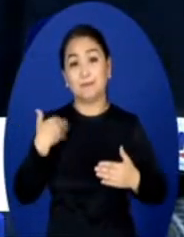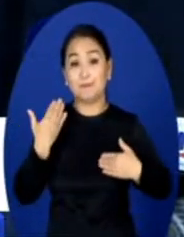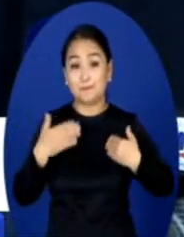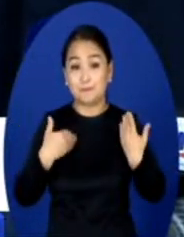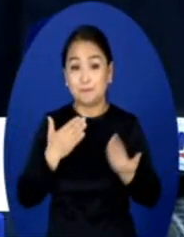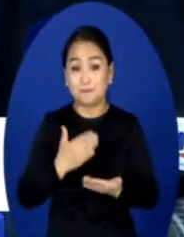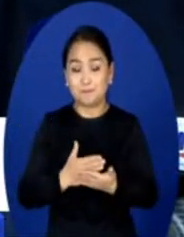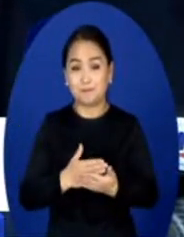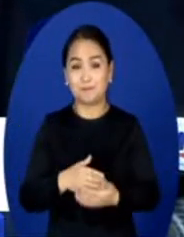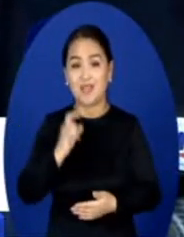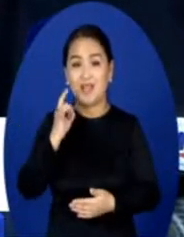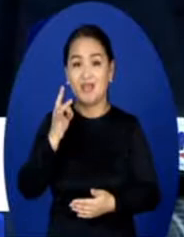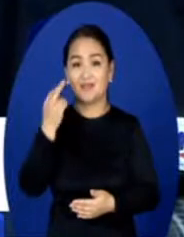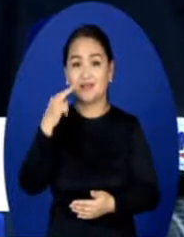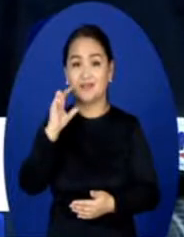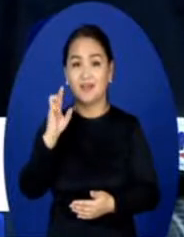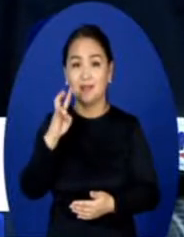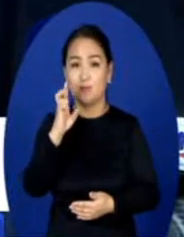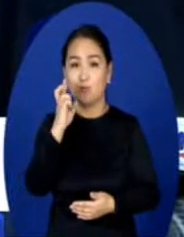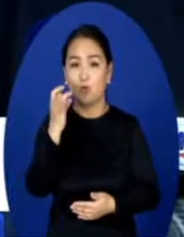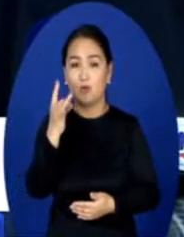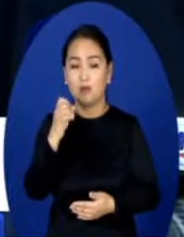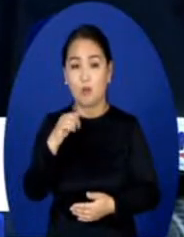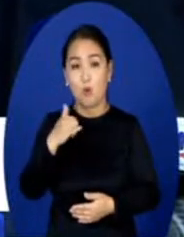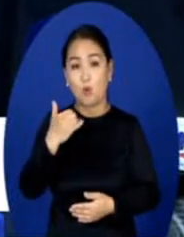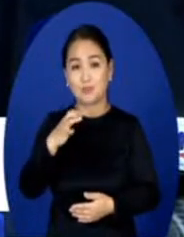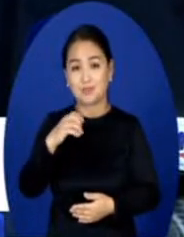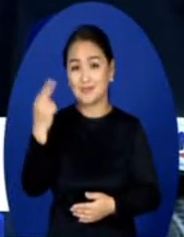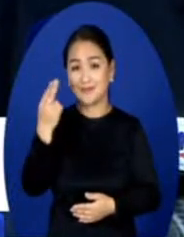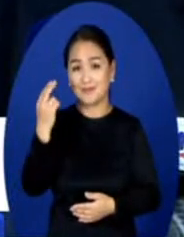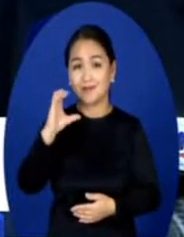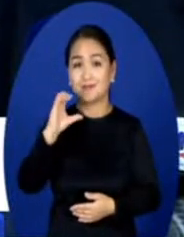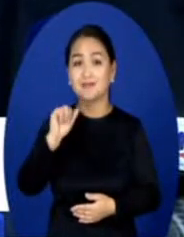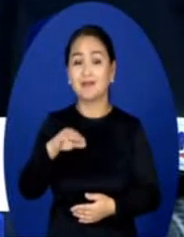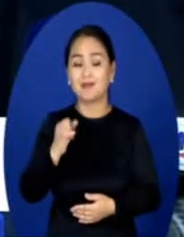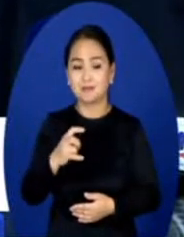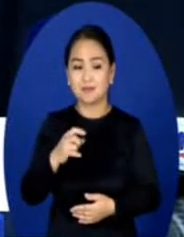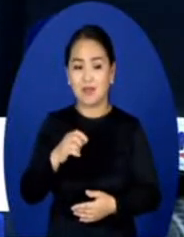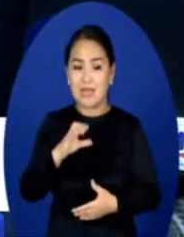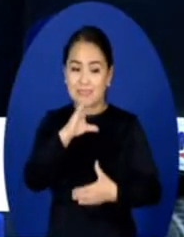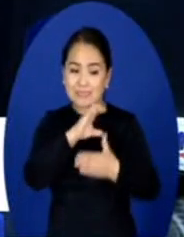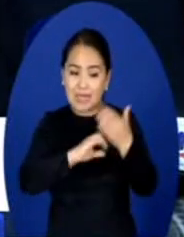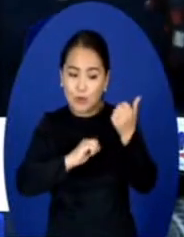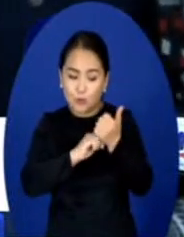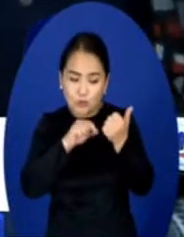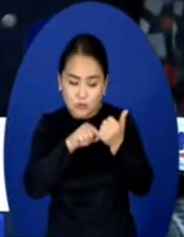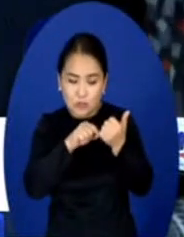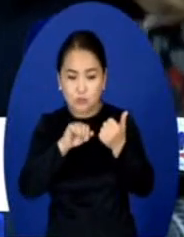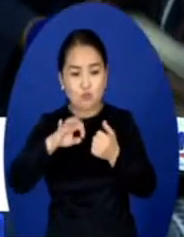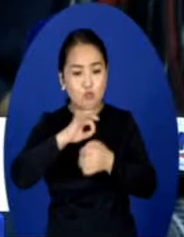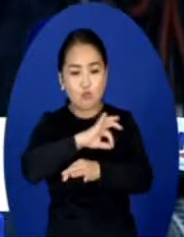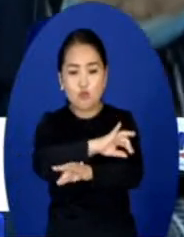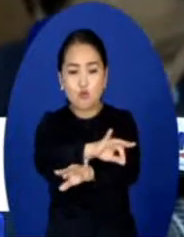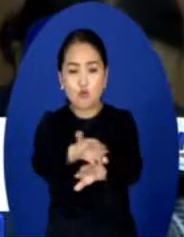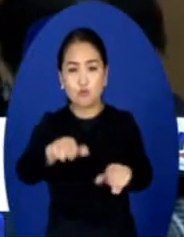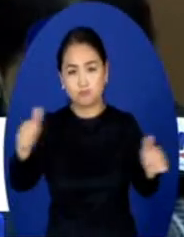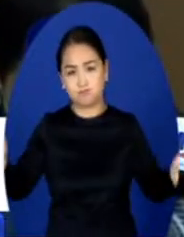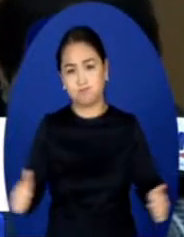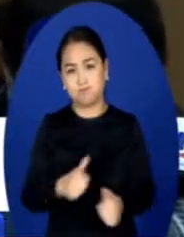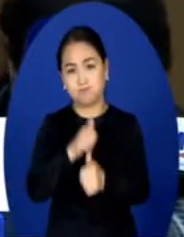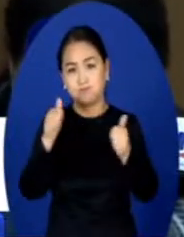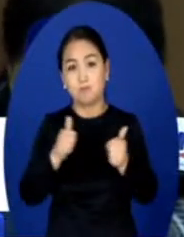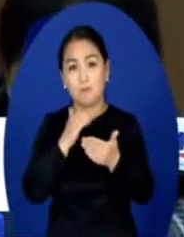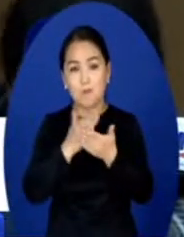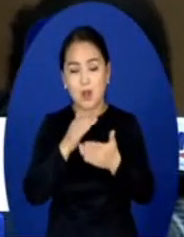дээрсэн. Эрдэнэ бүрэнгийн усан цахилгаан станцын хувьд бол санхүүжилтээс бас бүх бэлтгэл ажил хийгдсэн. Бэлэн байгаа. Өнгөрсөн сарын үед